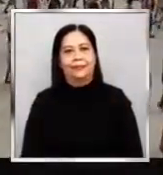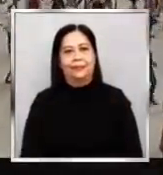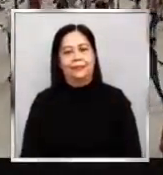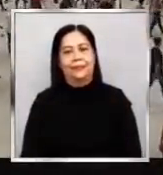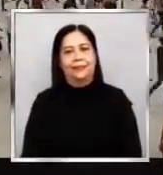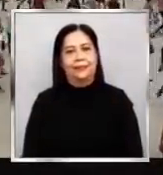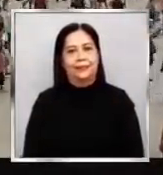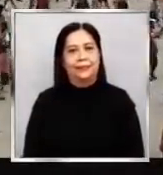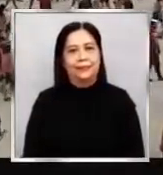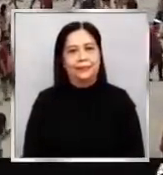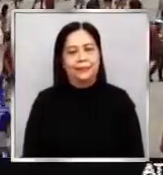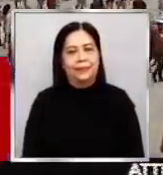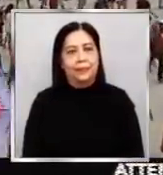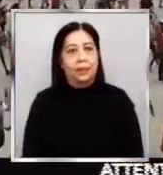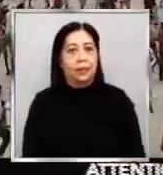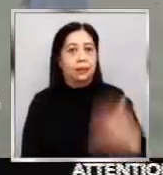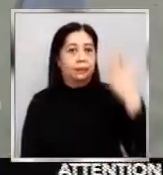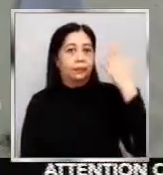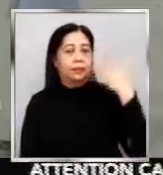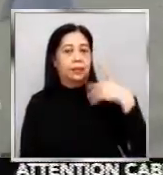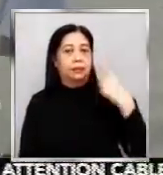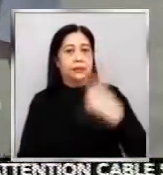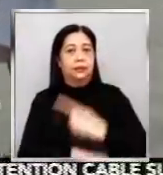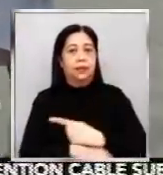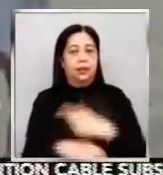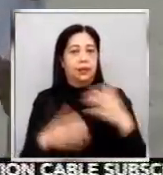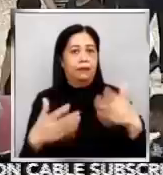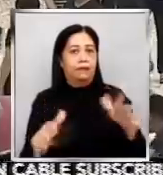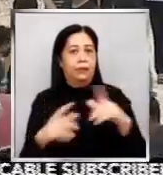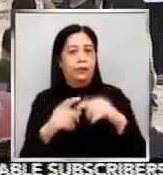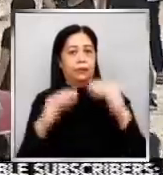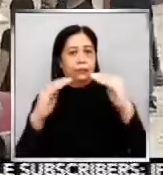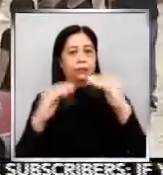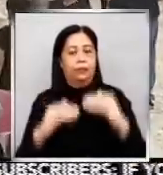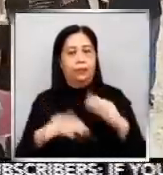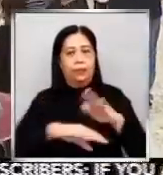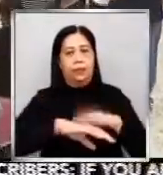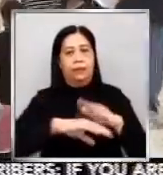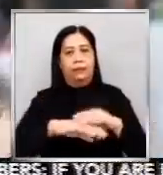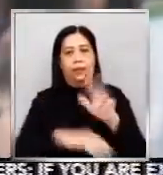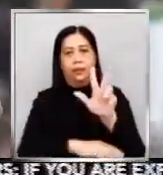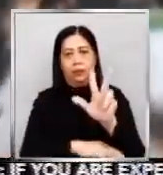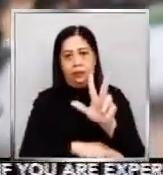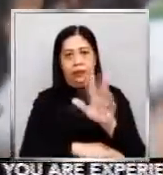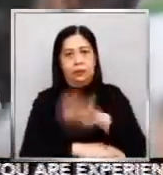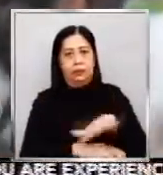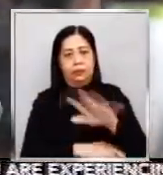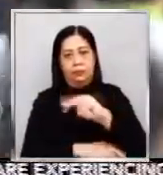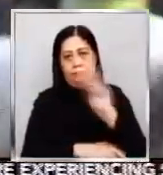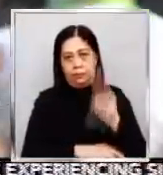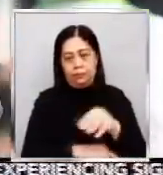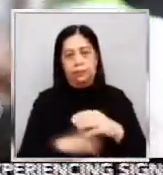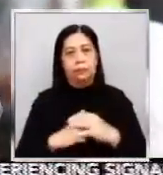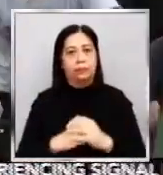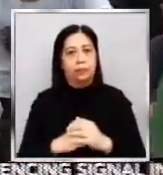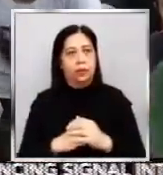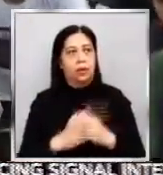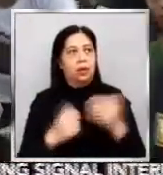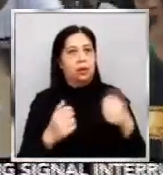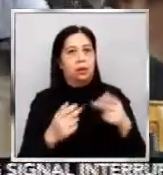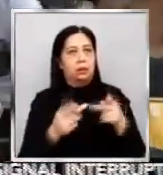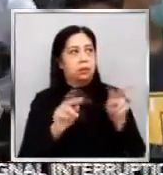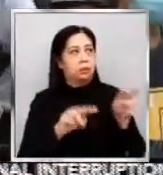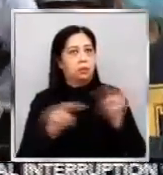Sa nakalipas na mga araw, matapos ibaba sa Alert Level 3 ang Metro Manila. Kahit saan ka tumingin,